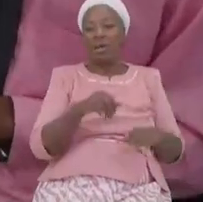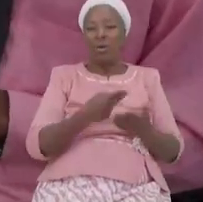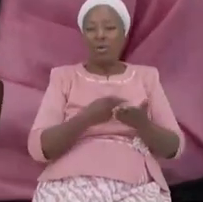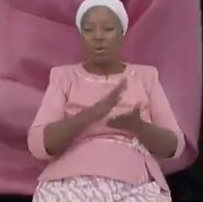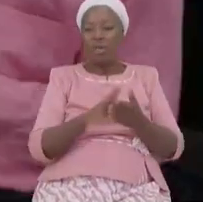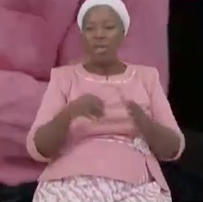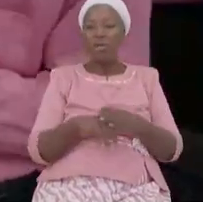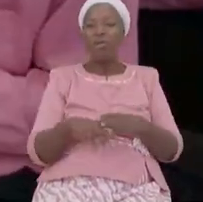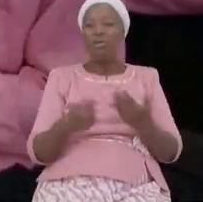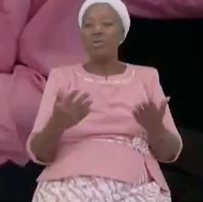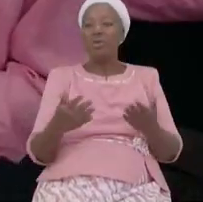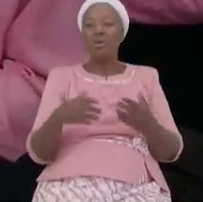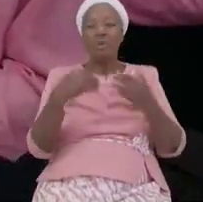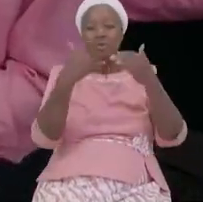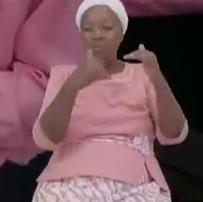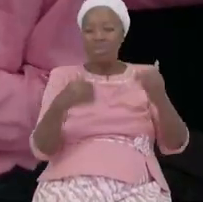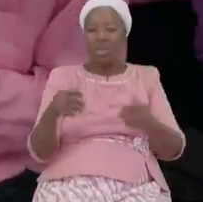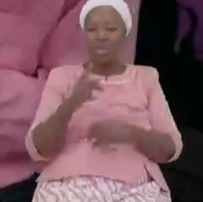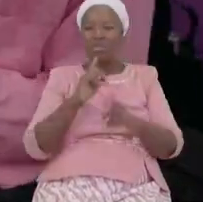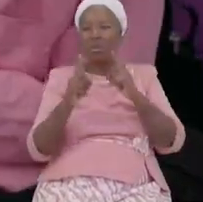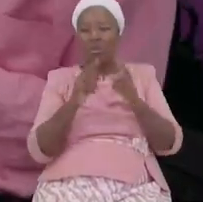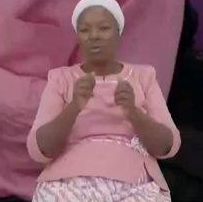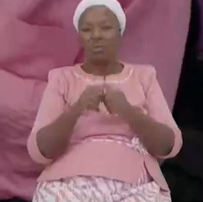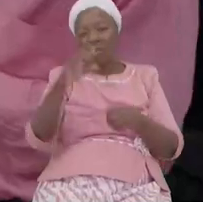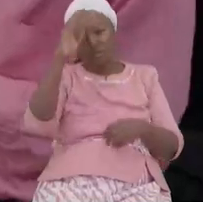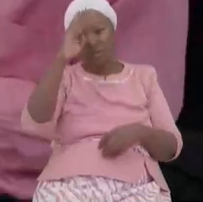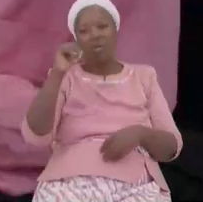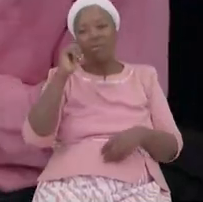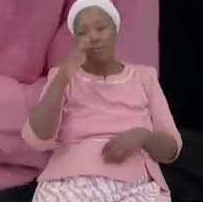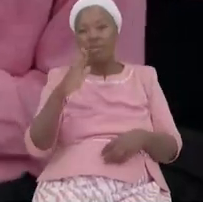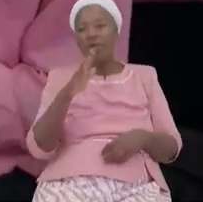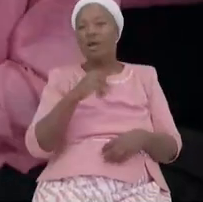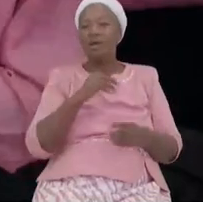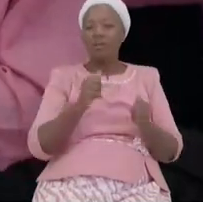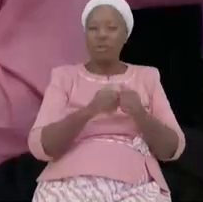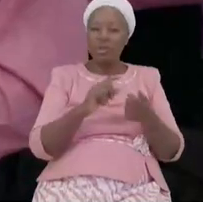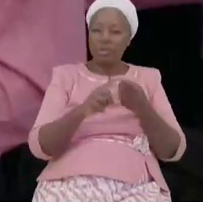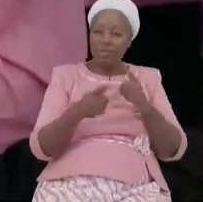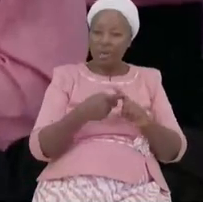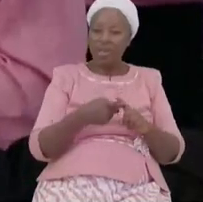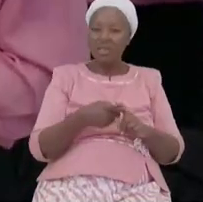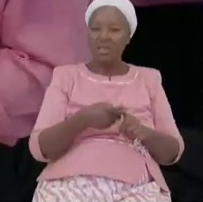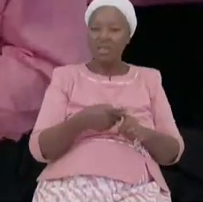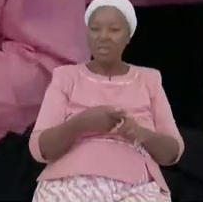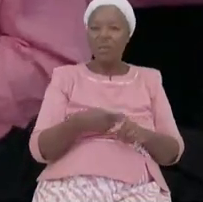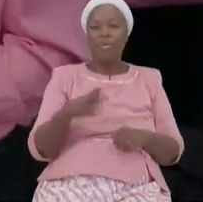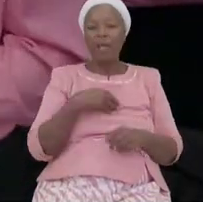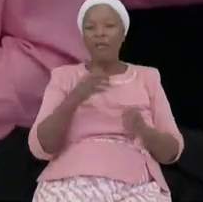interactions, interactions avec les hommes, avec les femmes, interactions avec les amis, interactions avec les